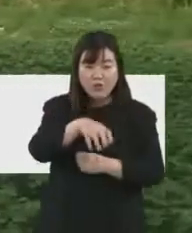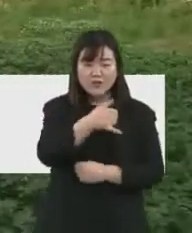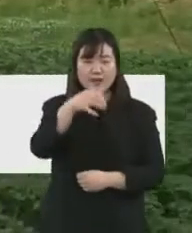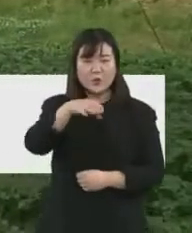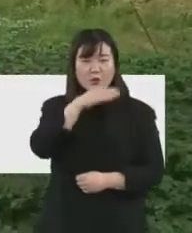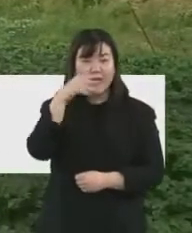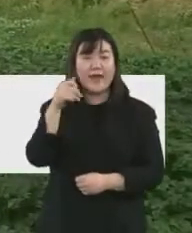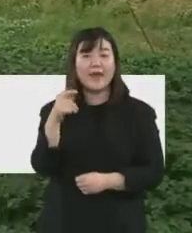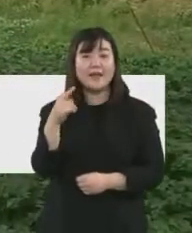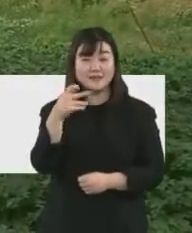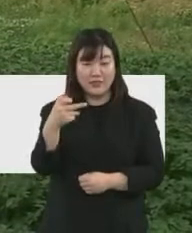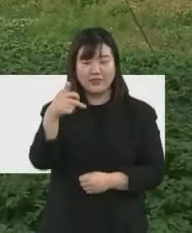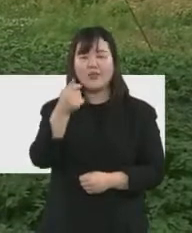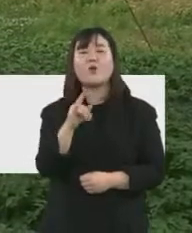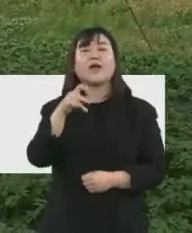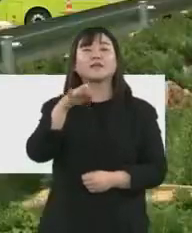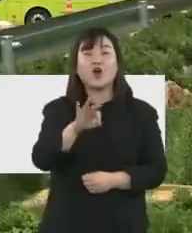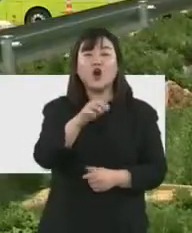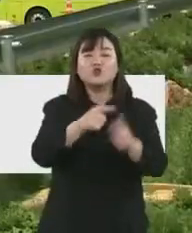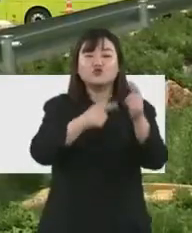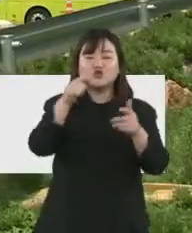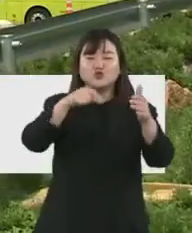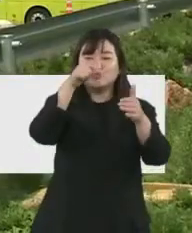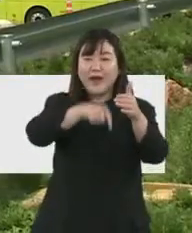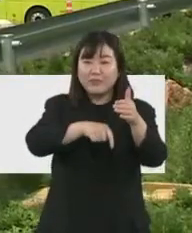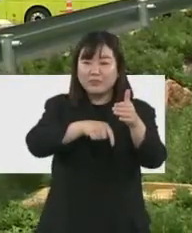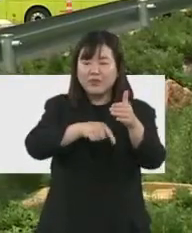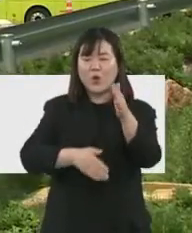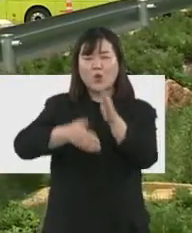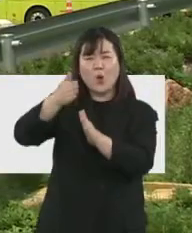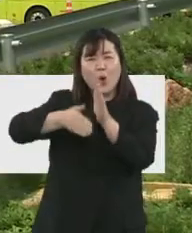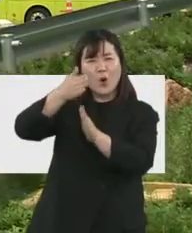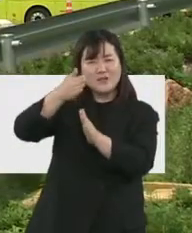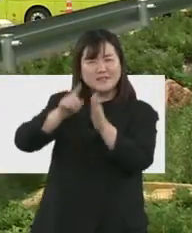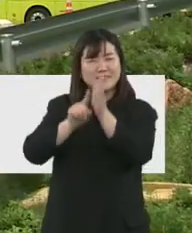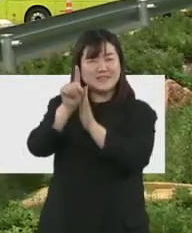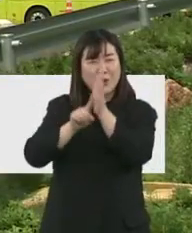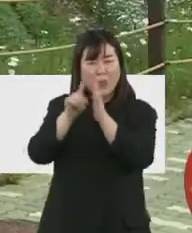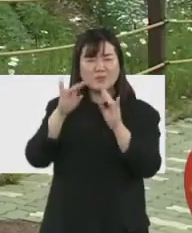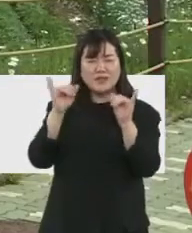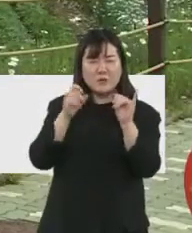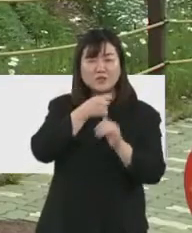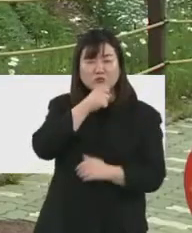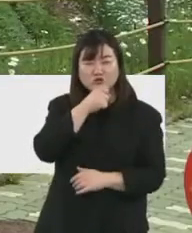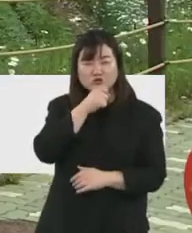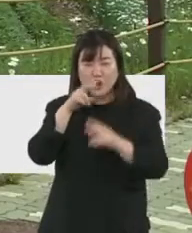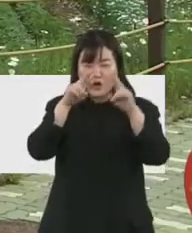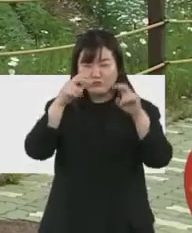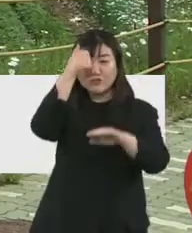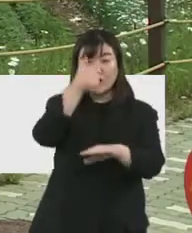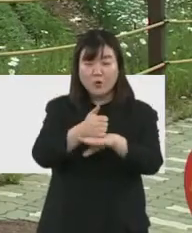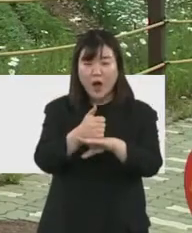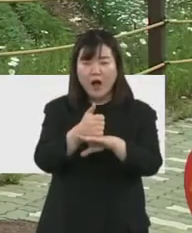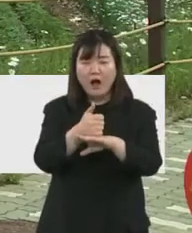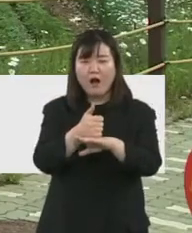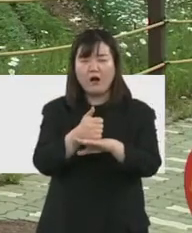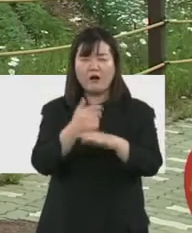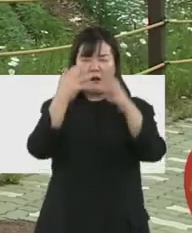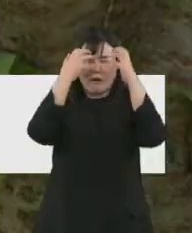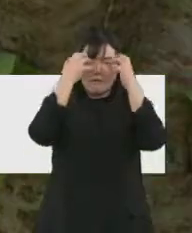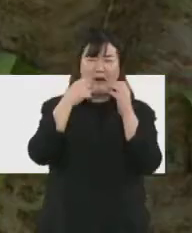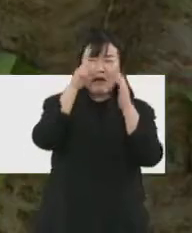세종과 예산, 횡성 등에 소재한 숲 체원 내부와 도심의 기온과 미세먼지 농도를 분석한 결과